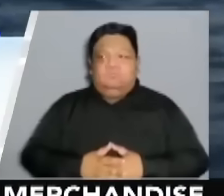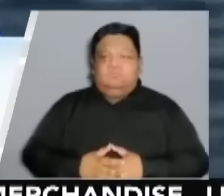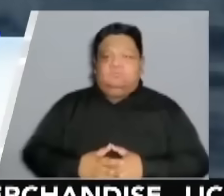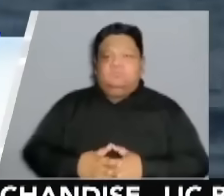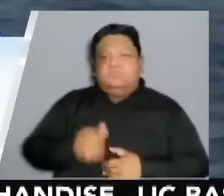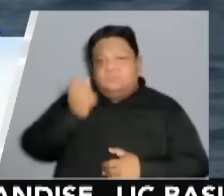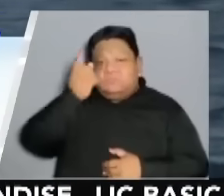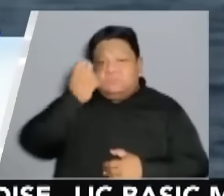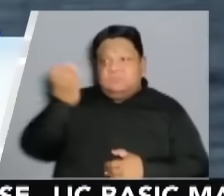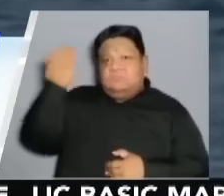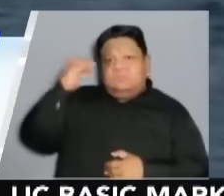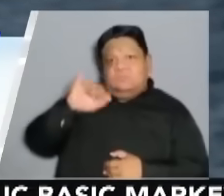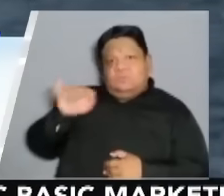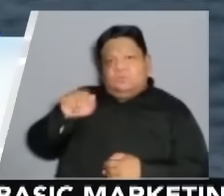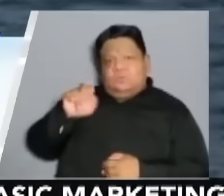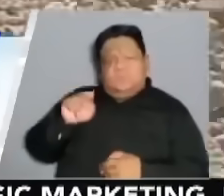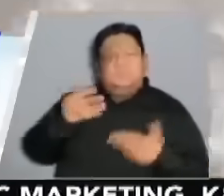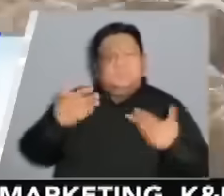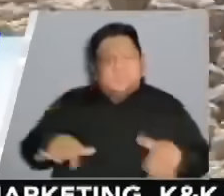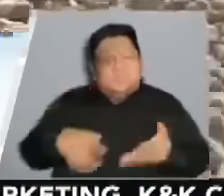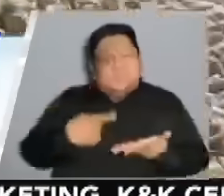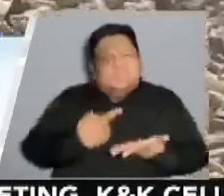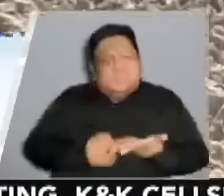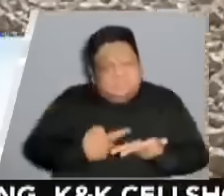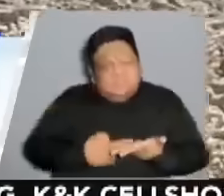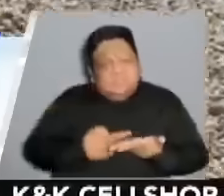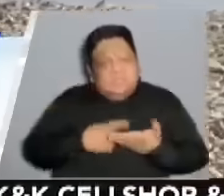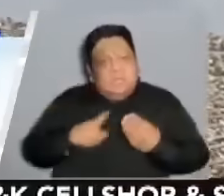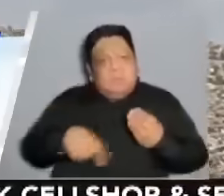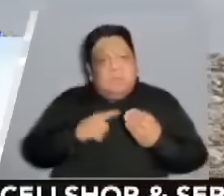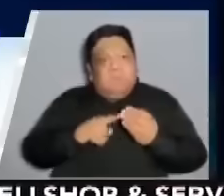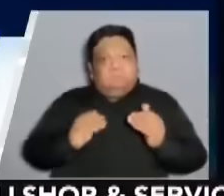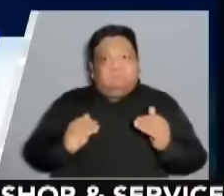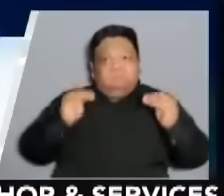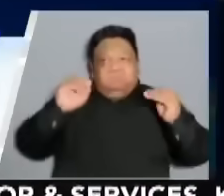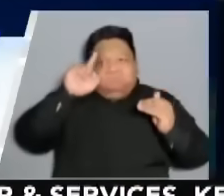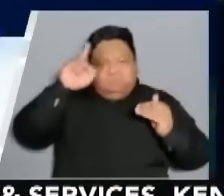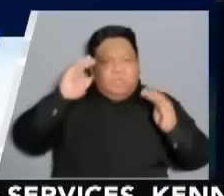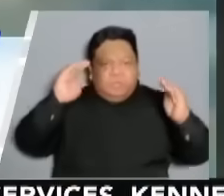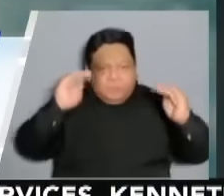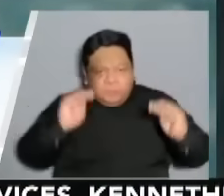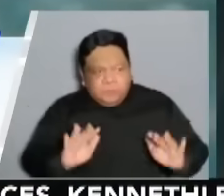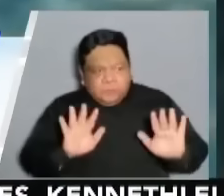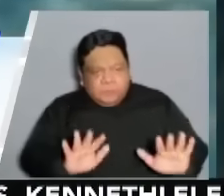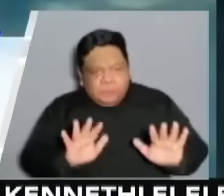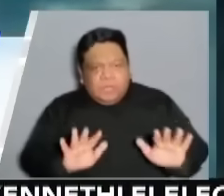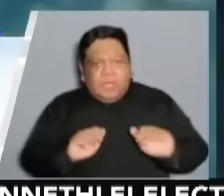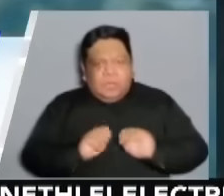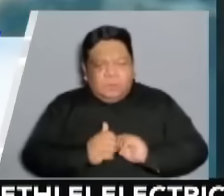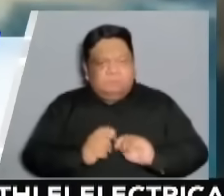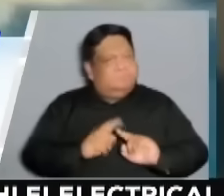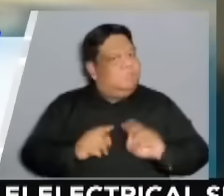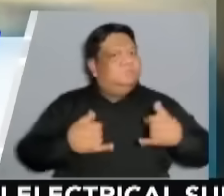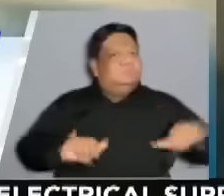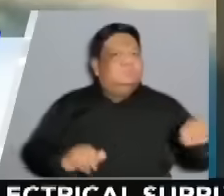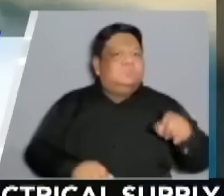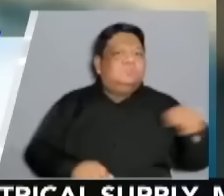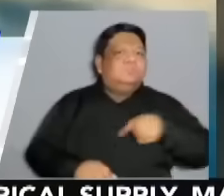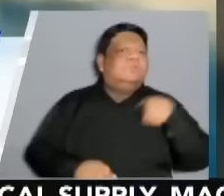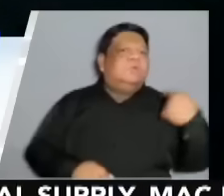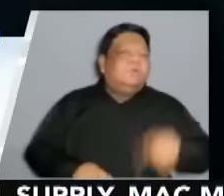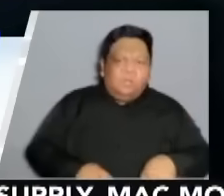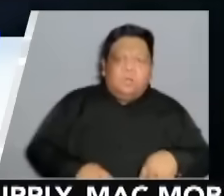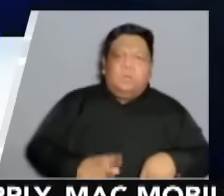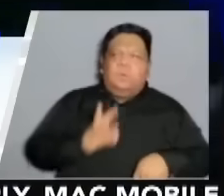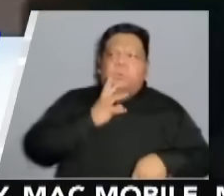tensyon, pero halos sunod-sunod pa rin ang mararahas na aksyon ng China. Tulad ng mga pagbomba ng tubig na ikinawasak ng Unay sa May